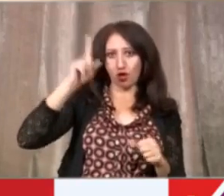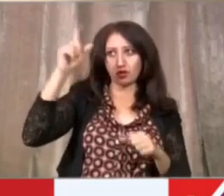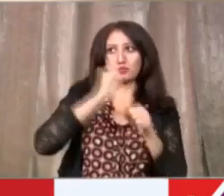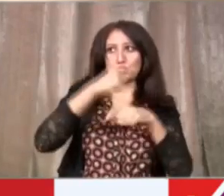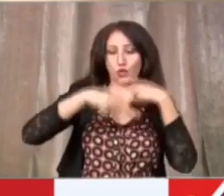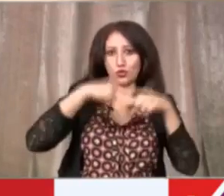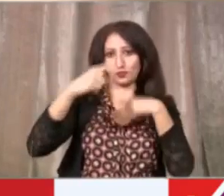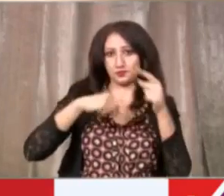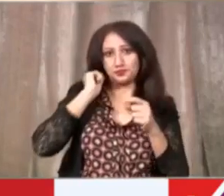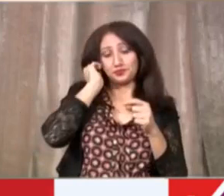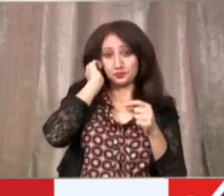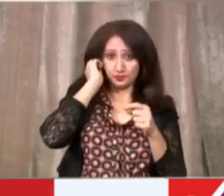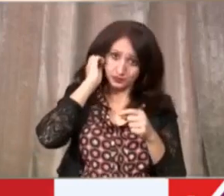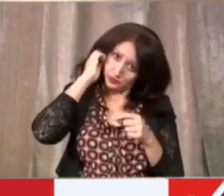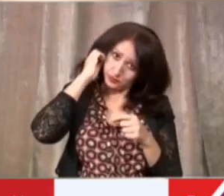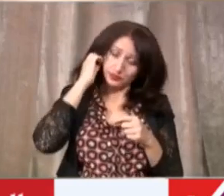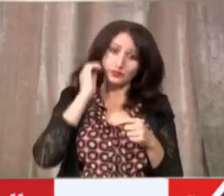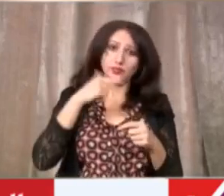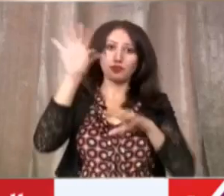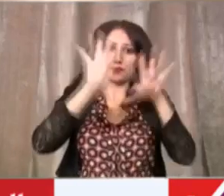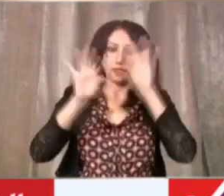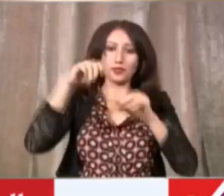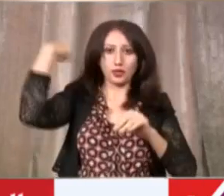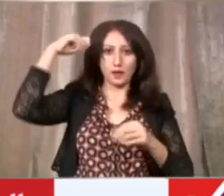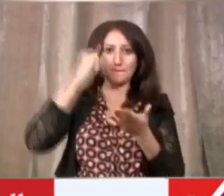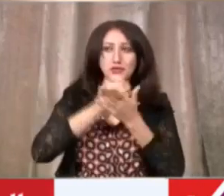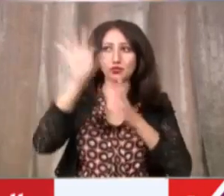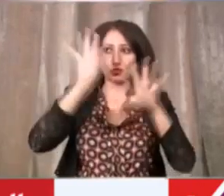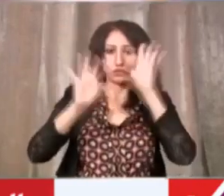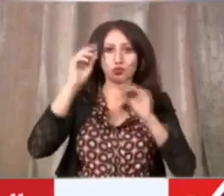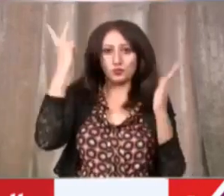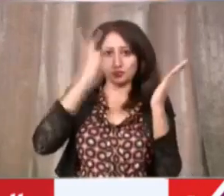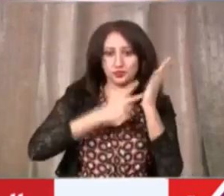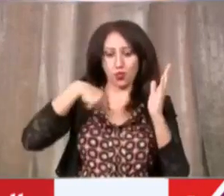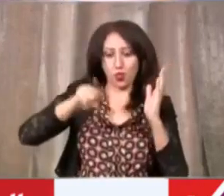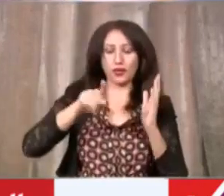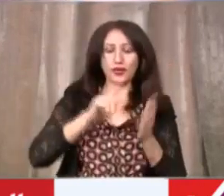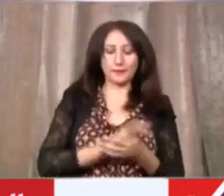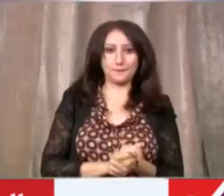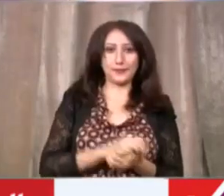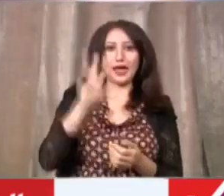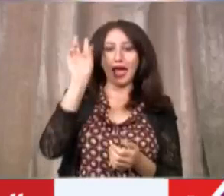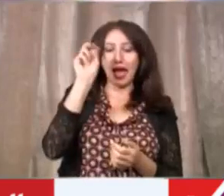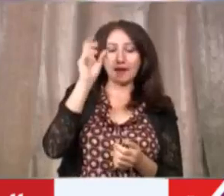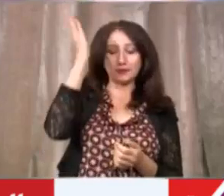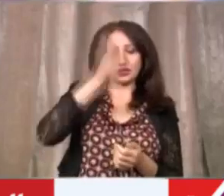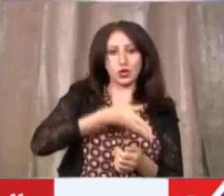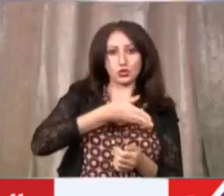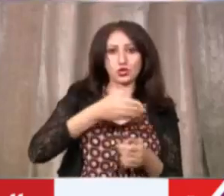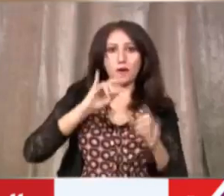بشكرهم وفعلا هيحظر قرار جمهوري بتشكيل جديد انا بشكر حضراتكم جدا وبدعوكم يوم 25